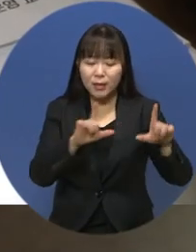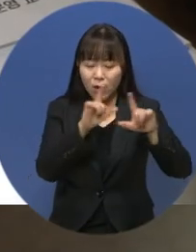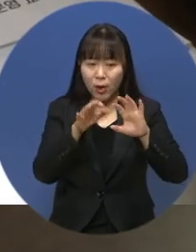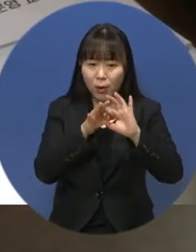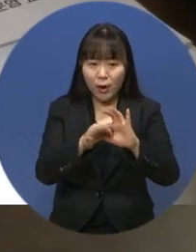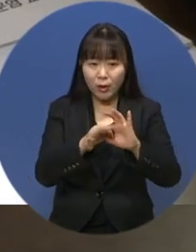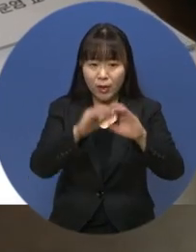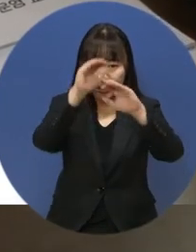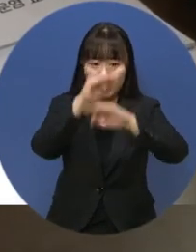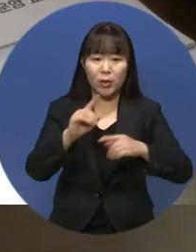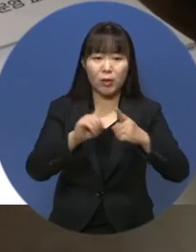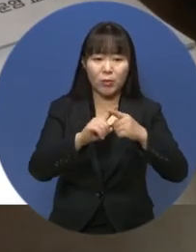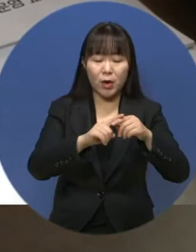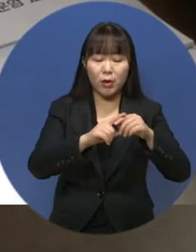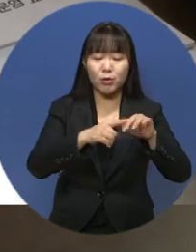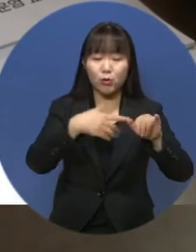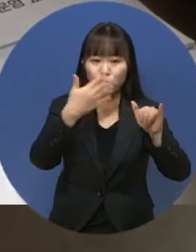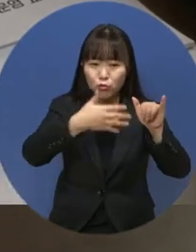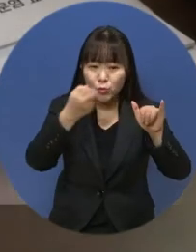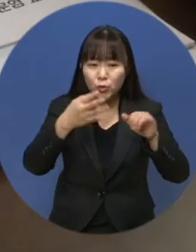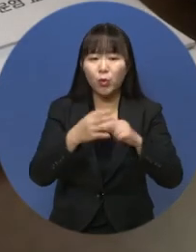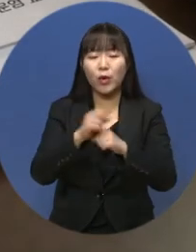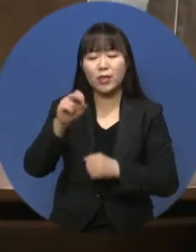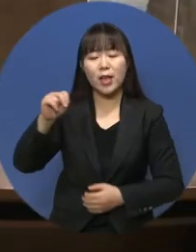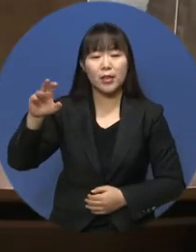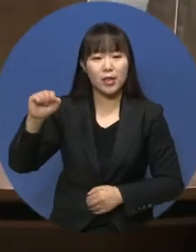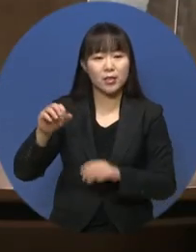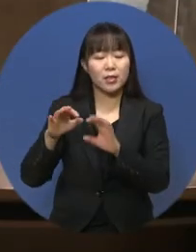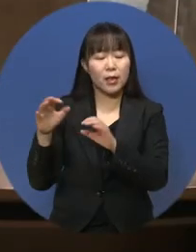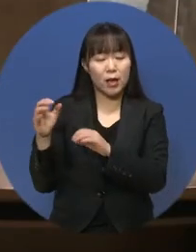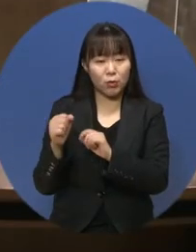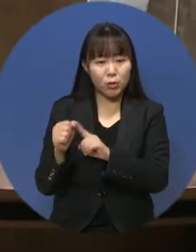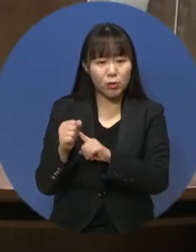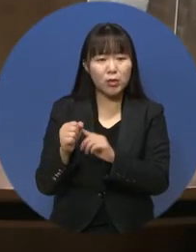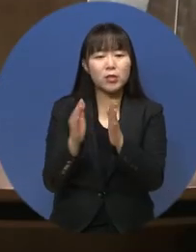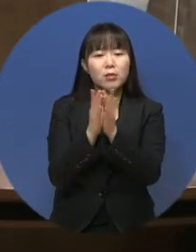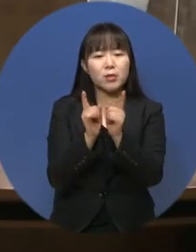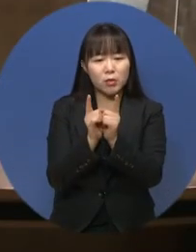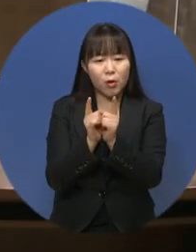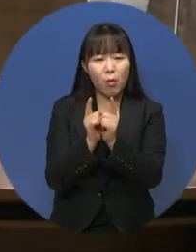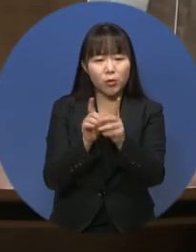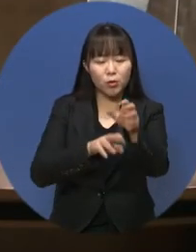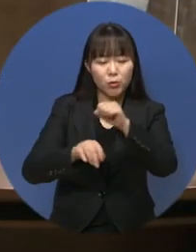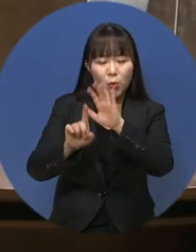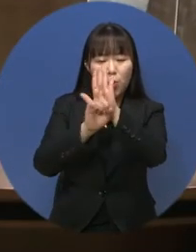사안에 대해서도 유튜브와 SNS 등을 활용해 적극 홍보에 나설 계획입니다.